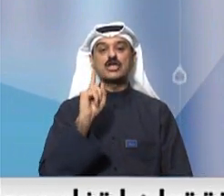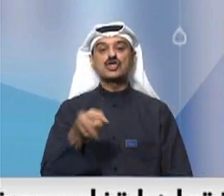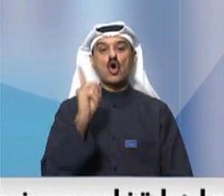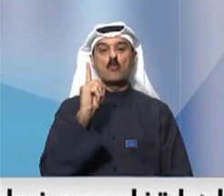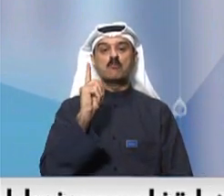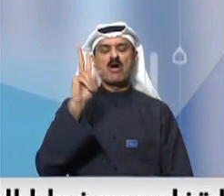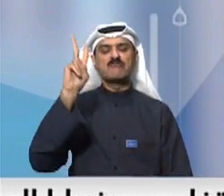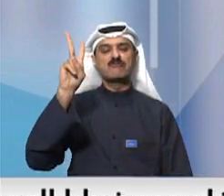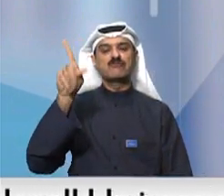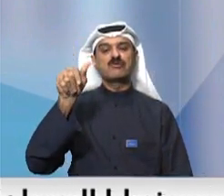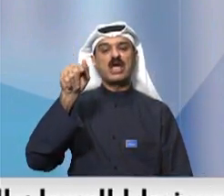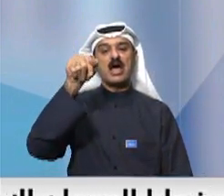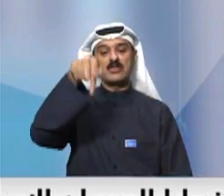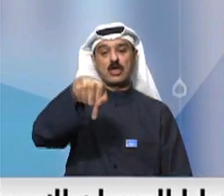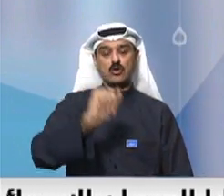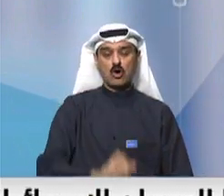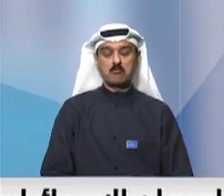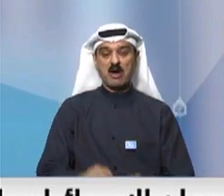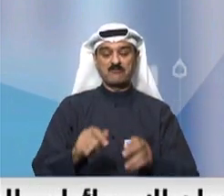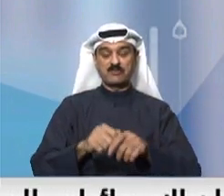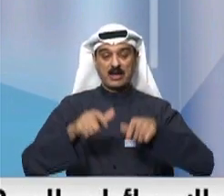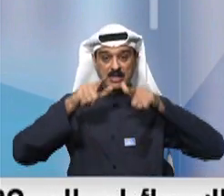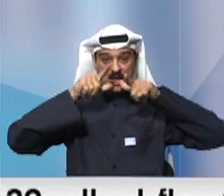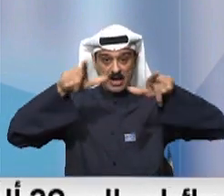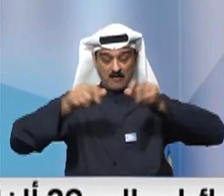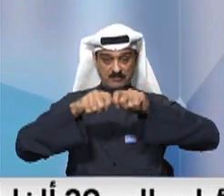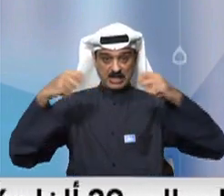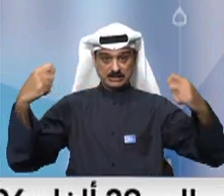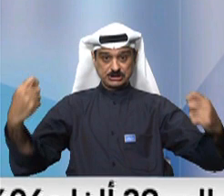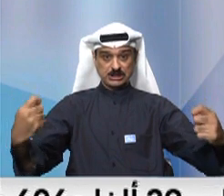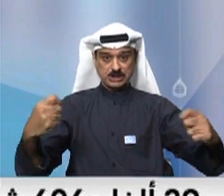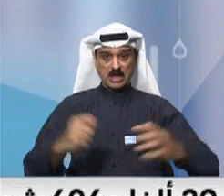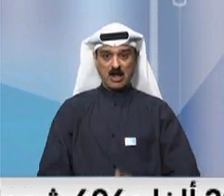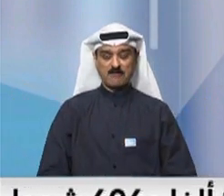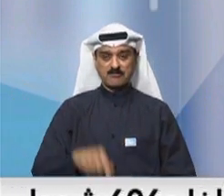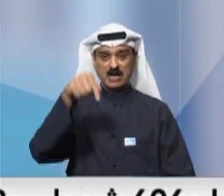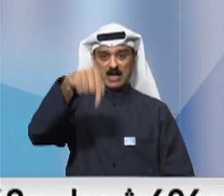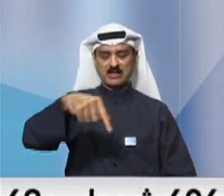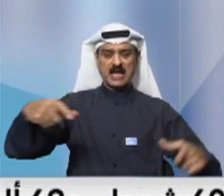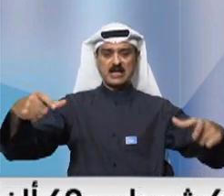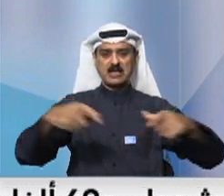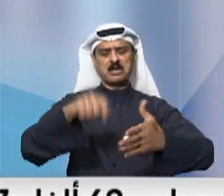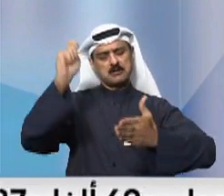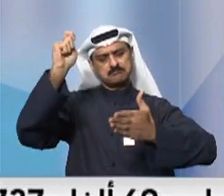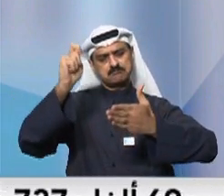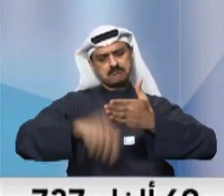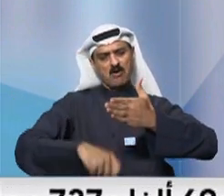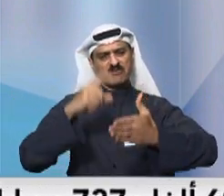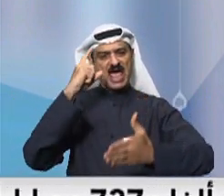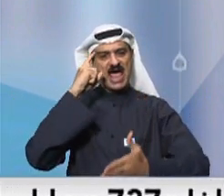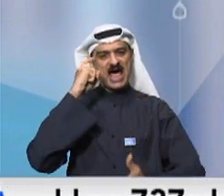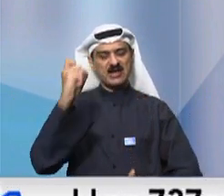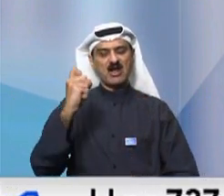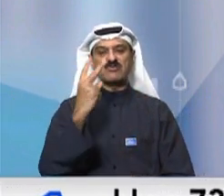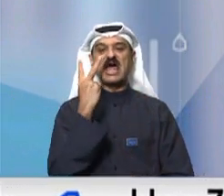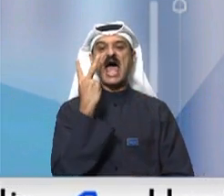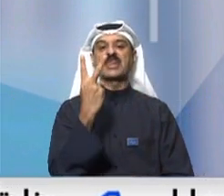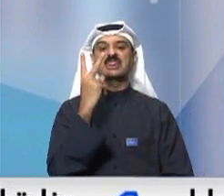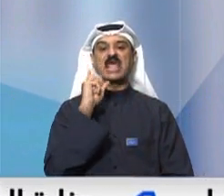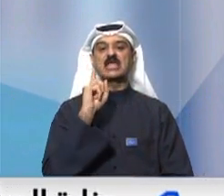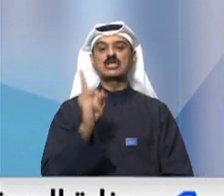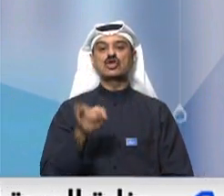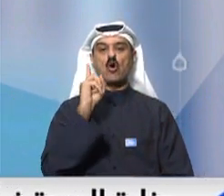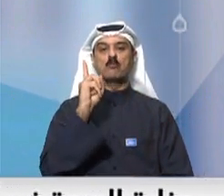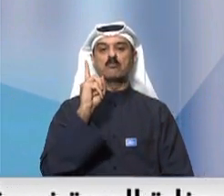جداول الانتخابات في الجريده الرسميه وتصدر الاداره قرارها بشان الاعتراض خلال يومين من